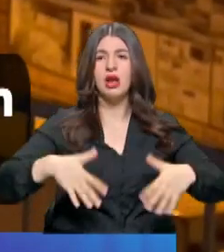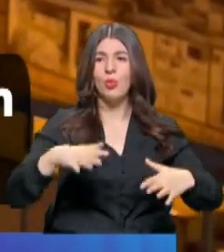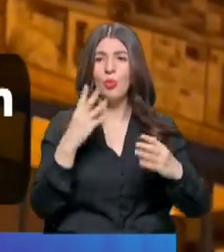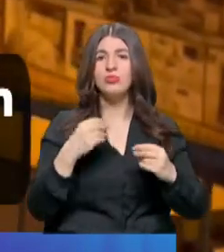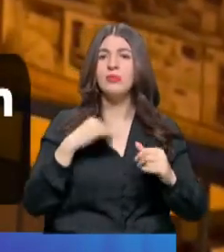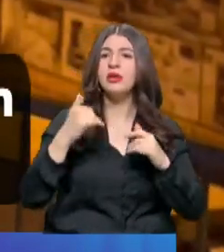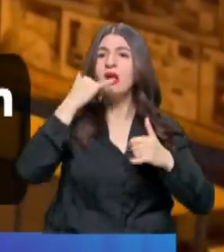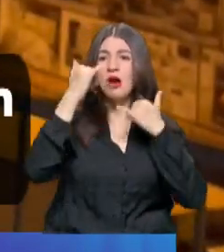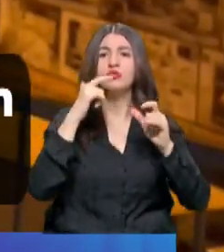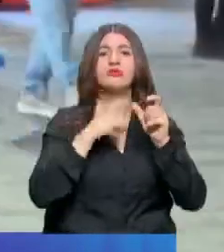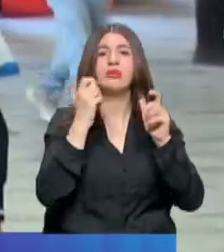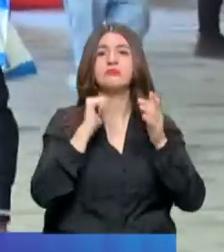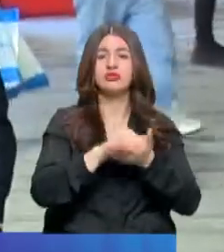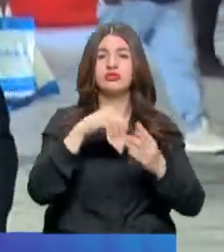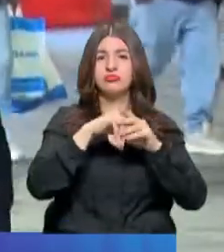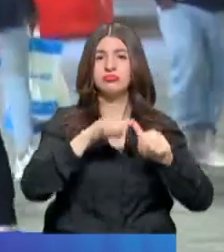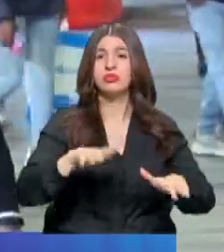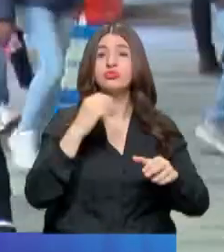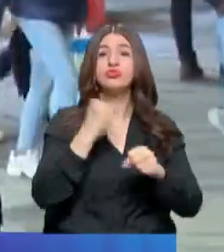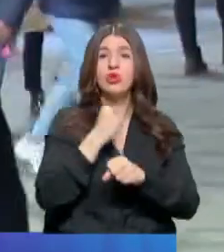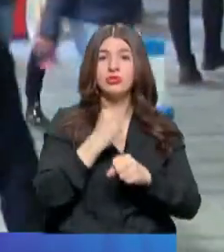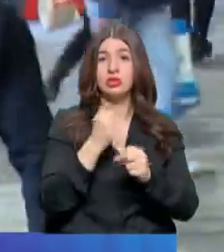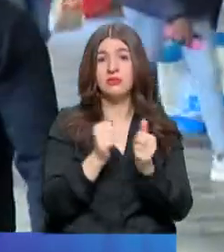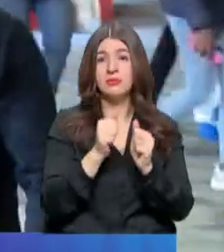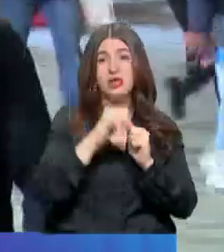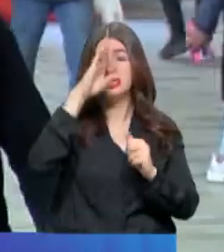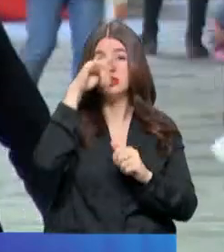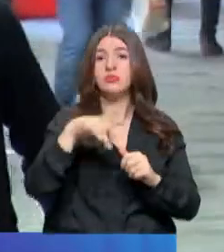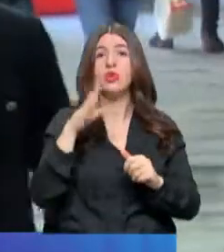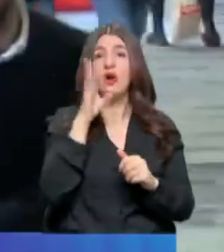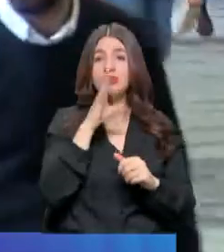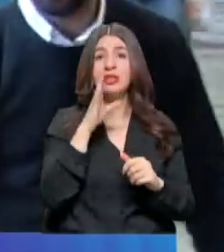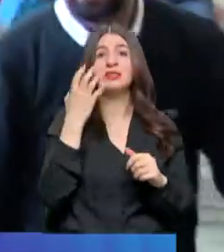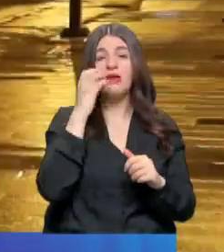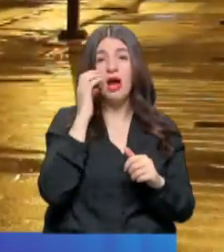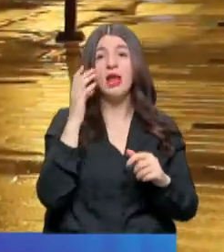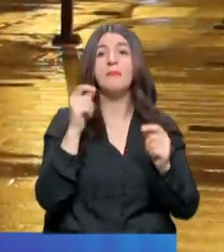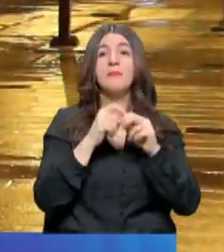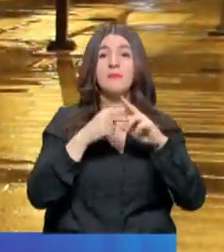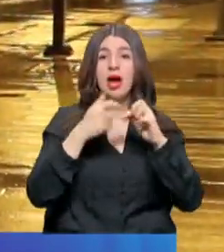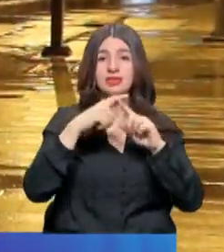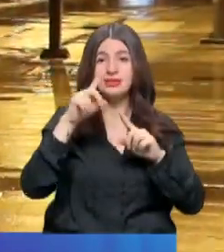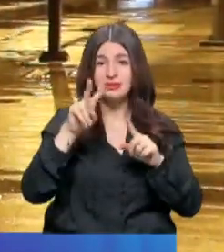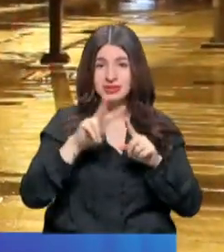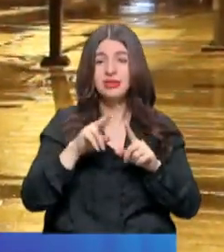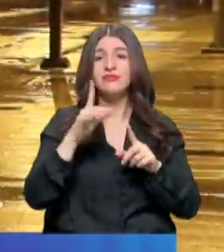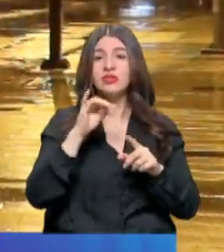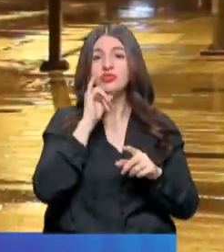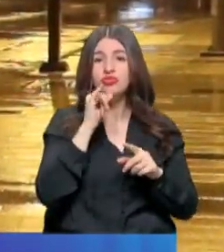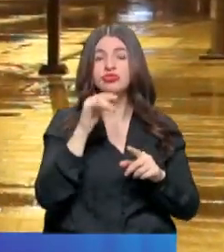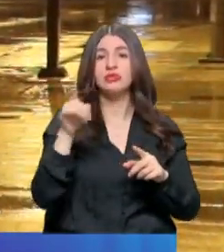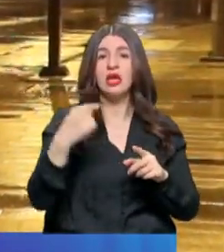oldu paylaştık deprem Zonguldak'ın yanı sıra İstanbul Kocaeli Sakarya Bartın Bolu ve Düzce de